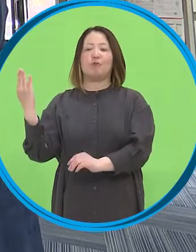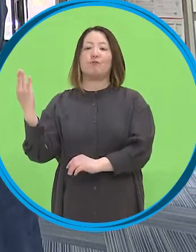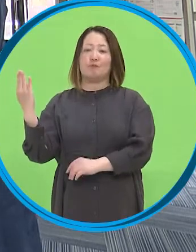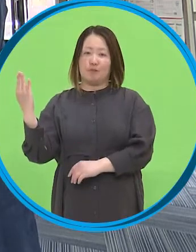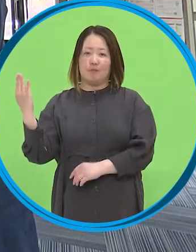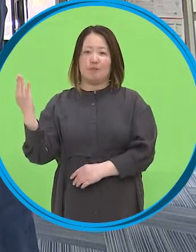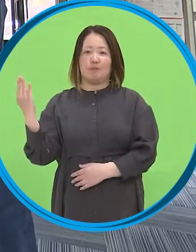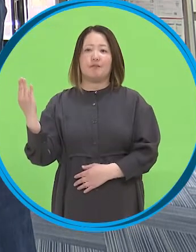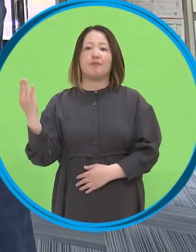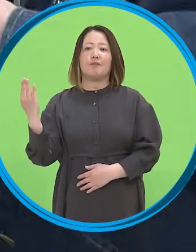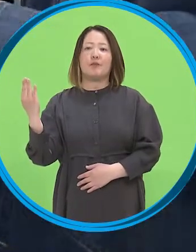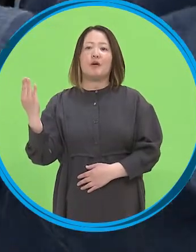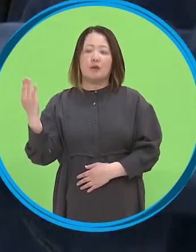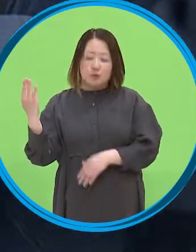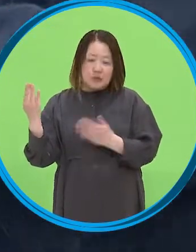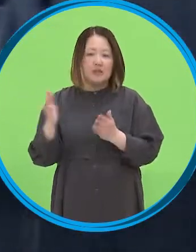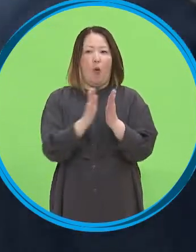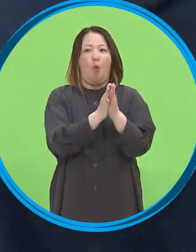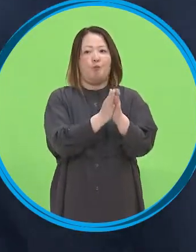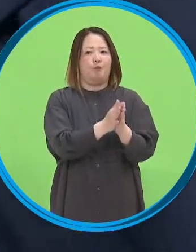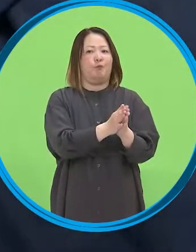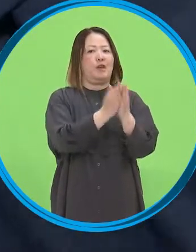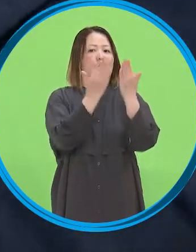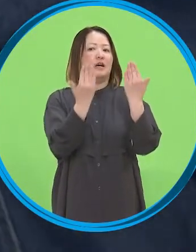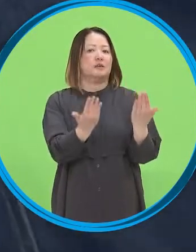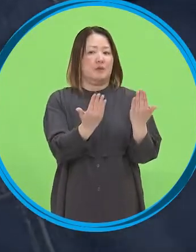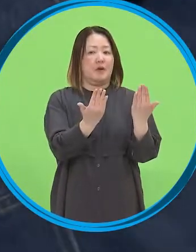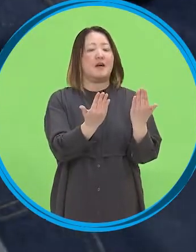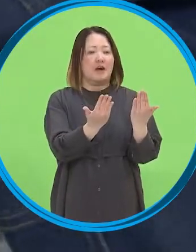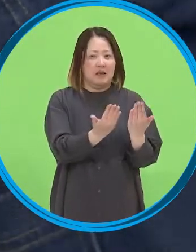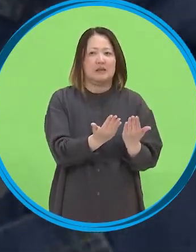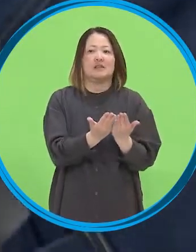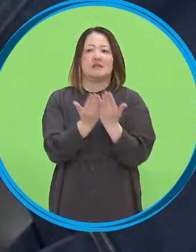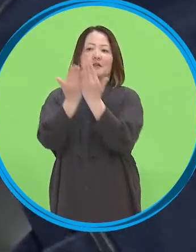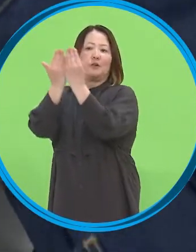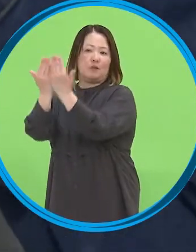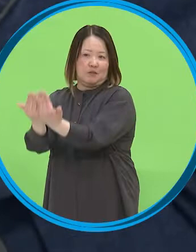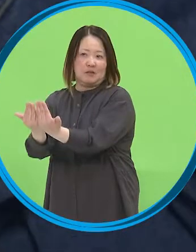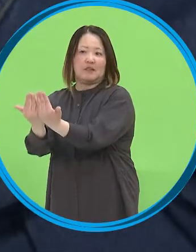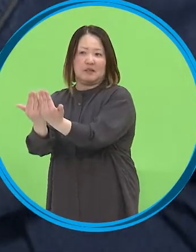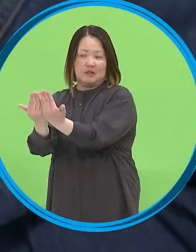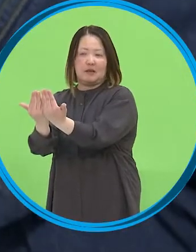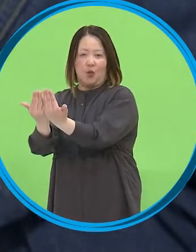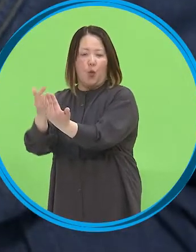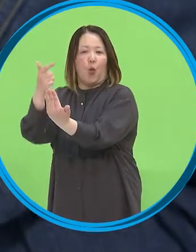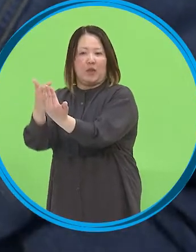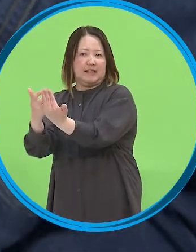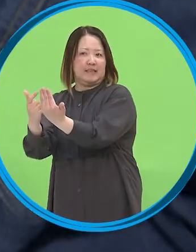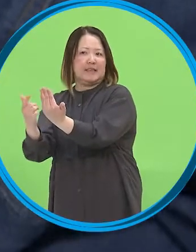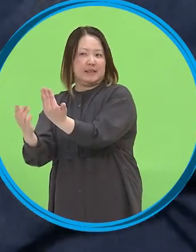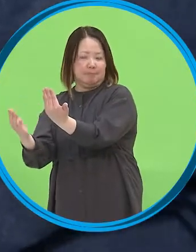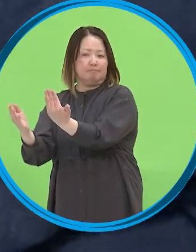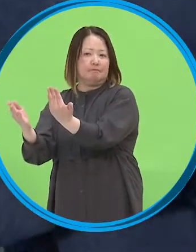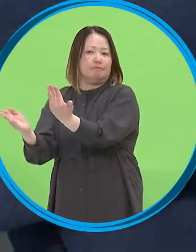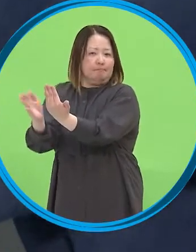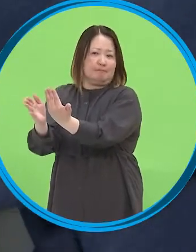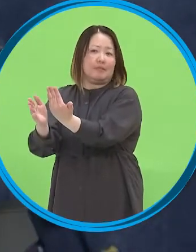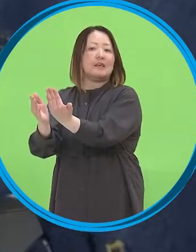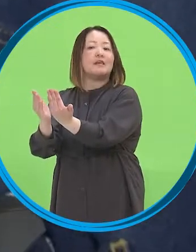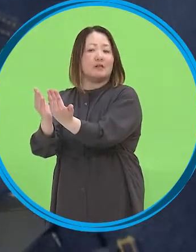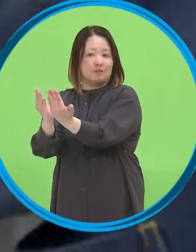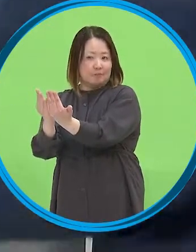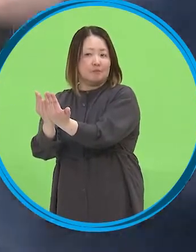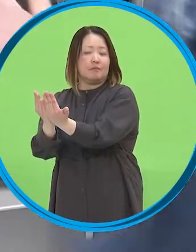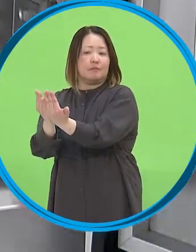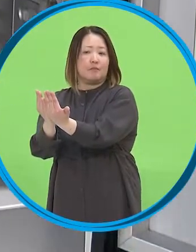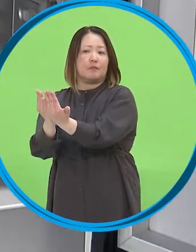。次に本の中央部分を開いたまま機械の中にある固定バーに仕掛けて